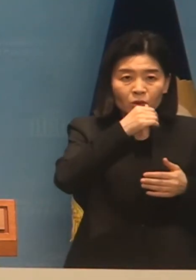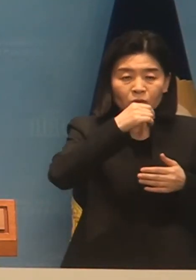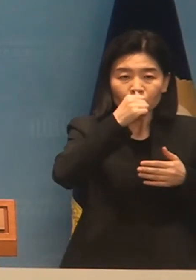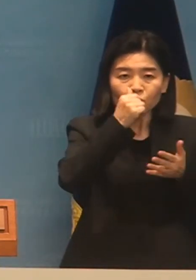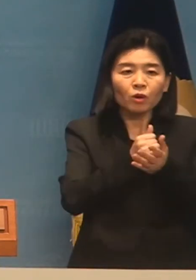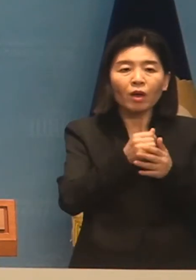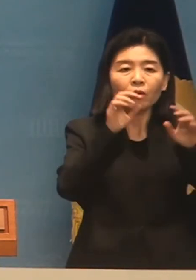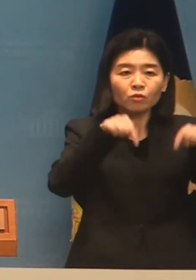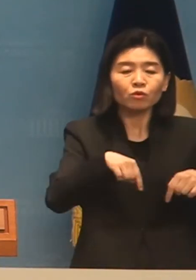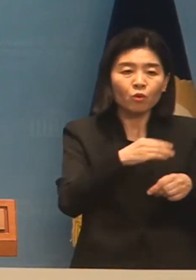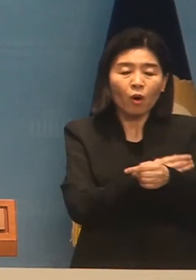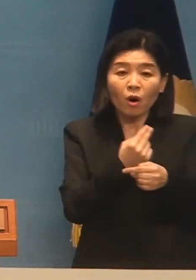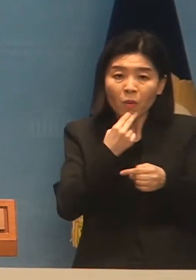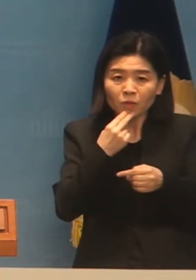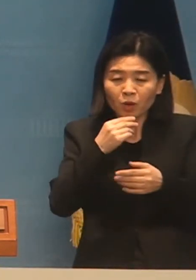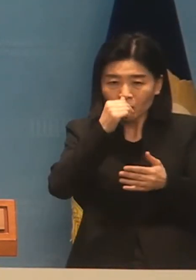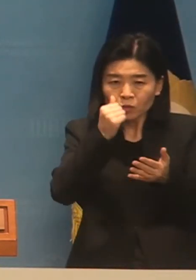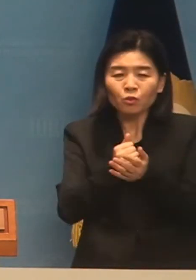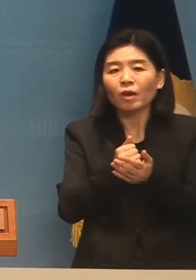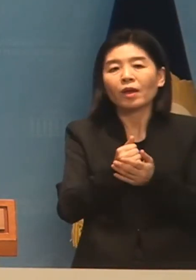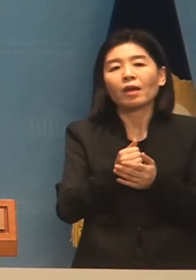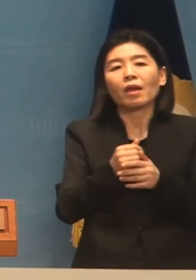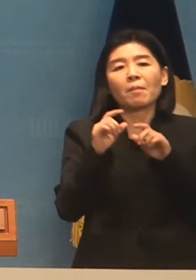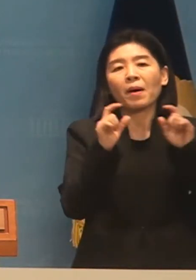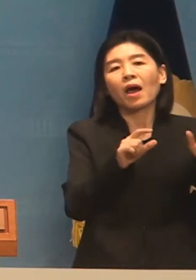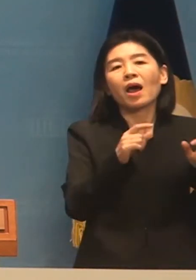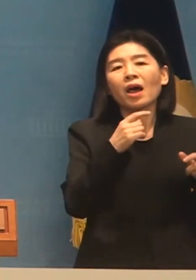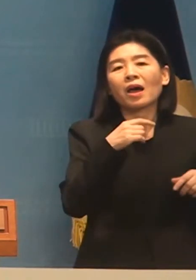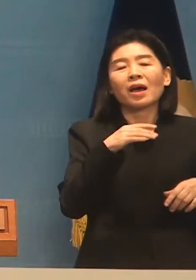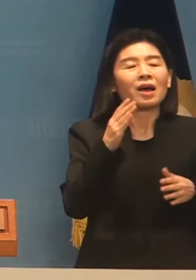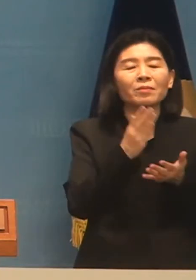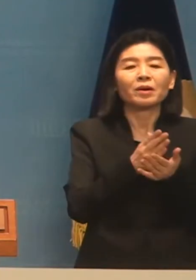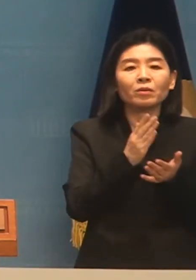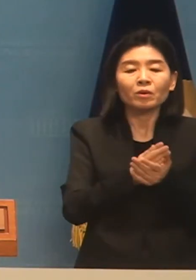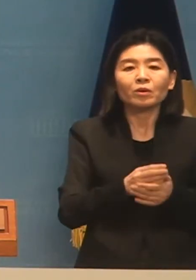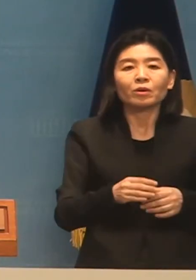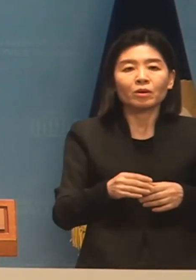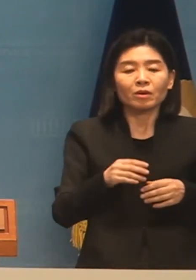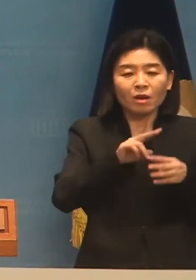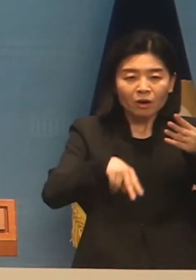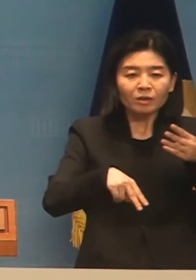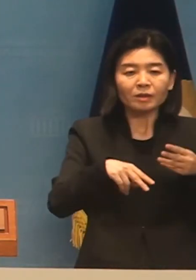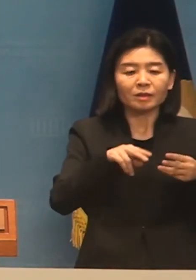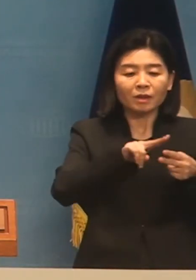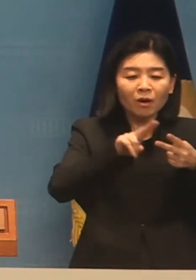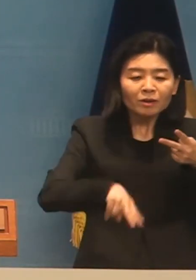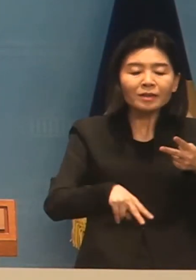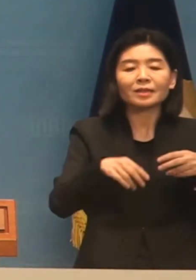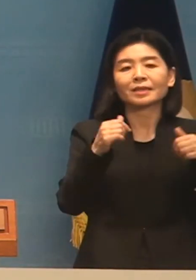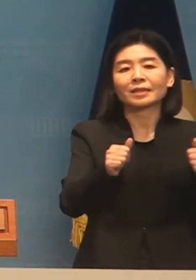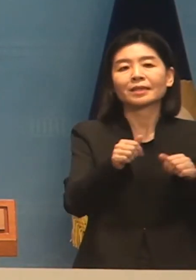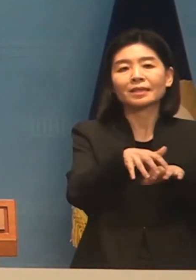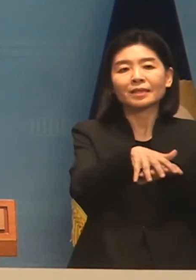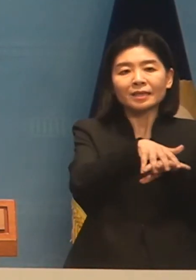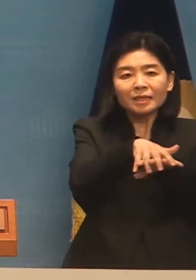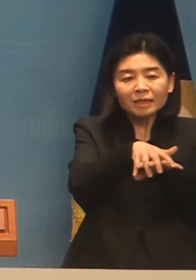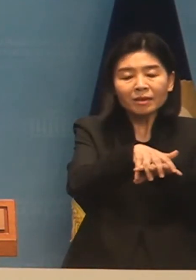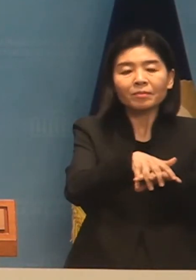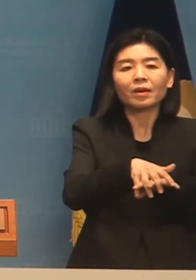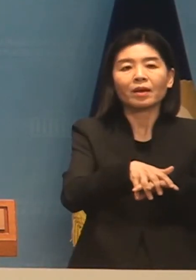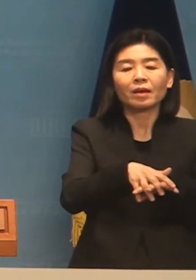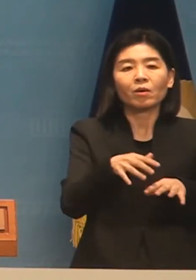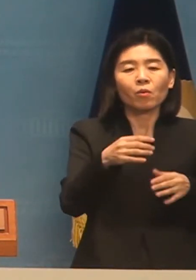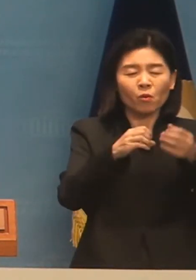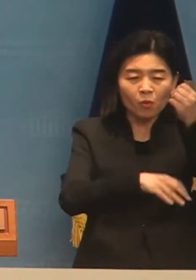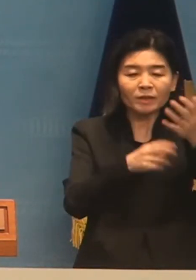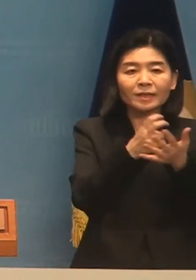말을 몸소 실천하는 기관이 아니라면 대한민국 형사사법 시스템의 대원칙인 헌법